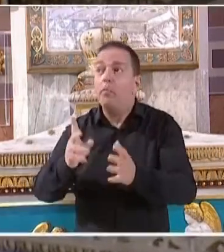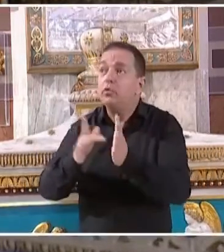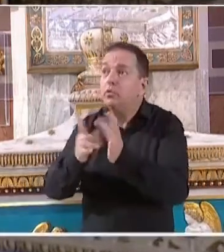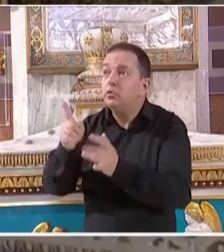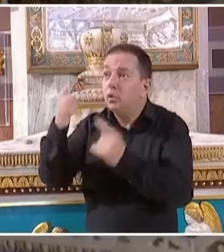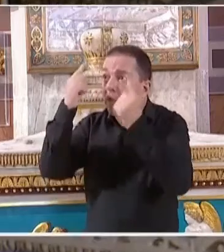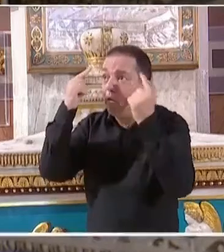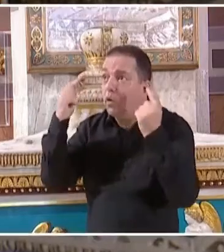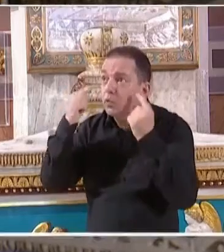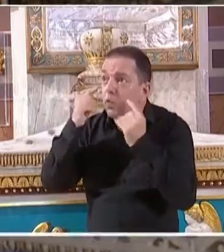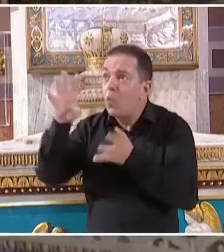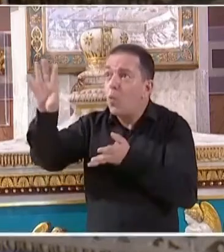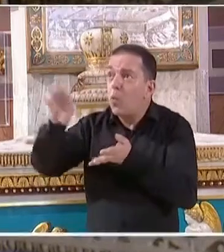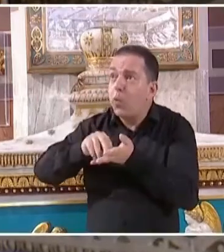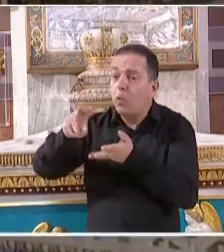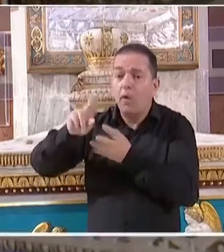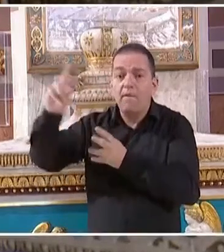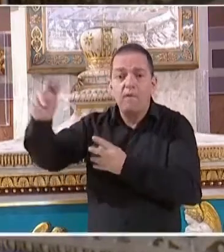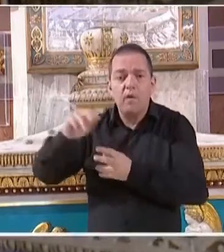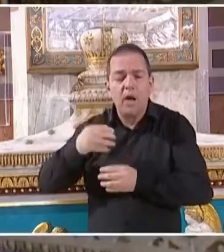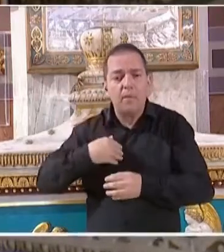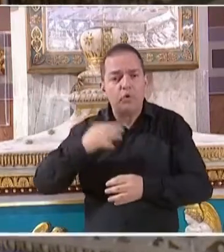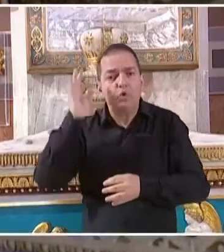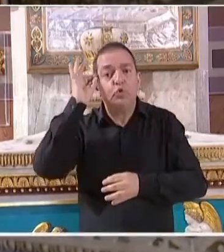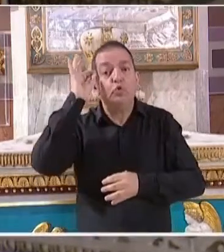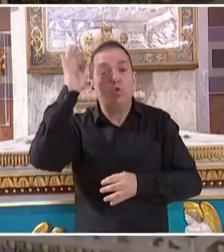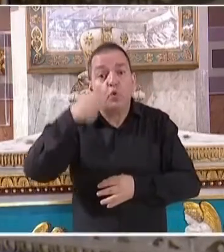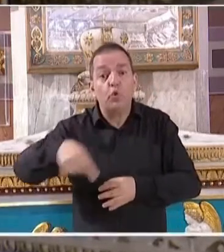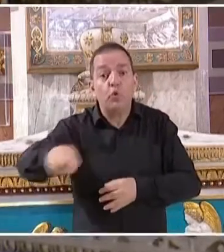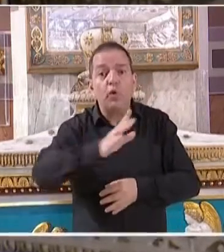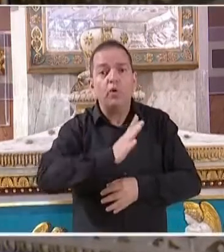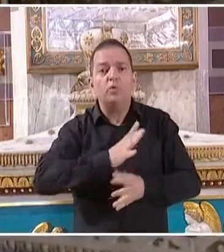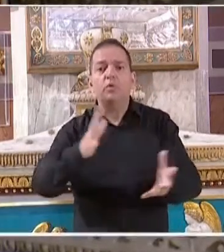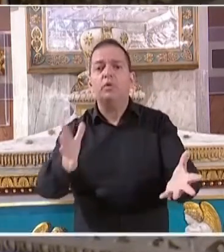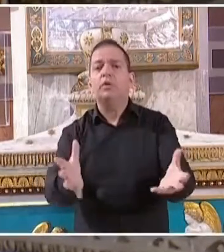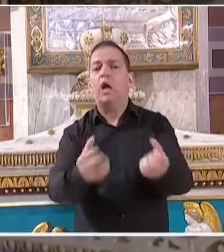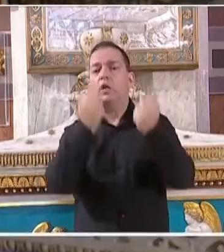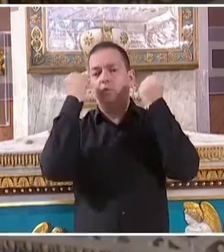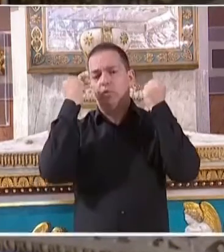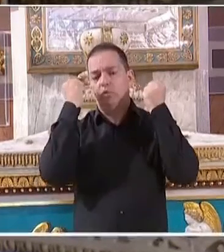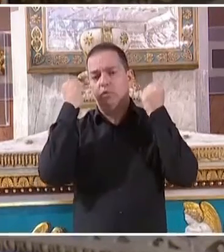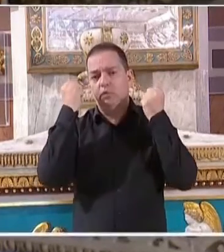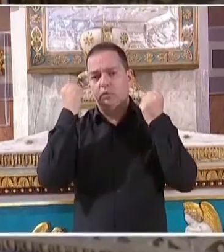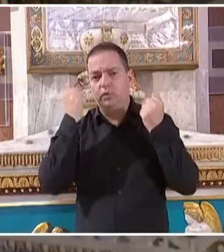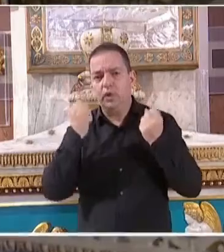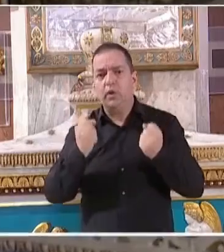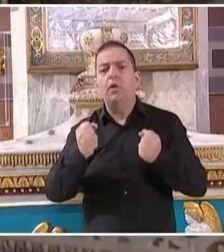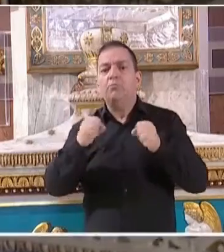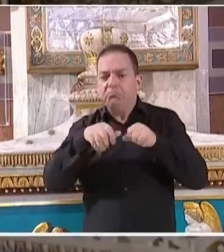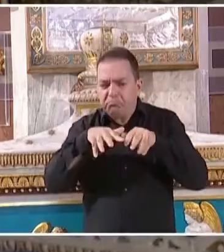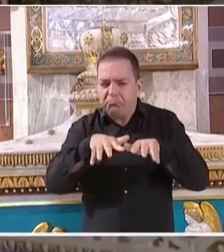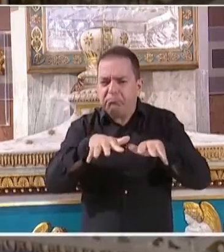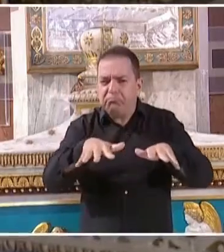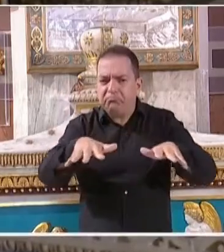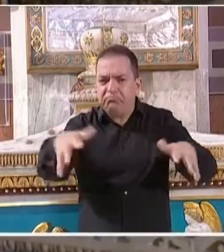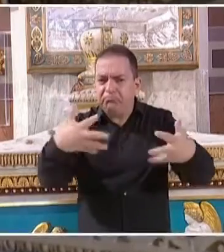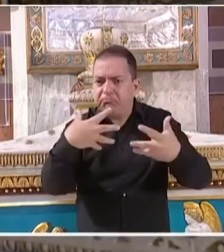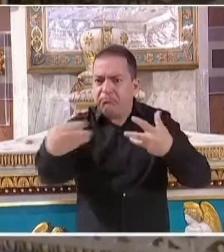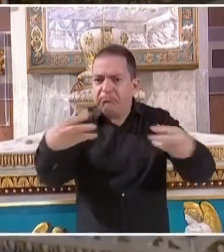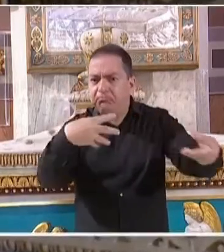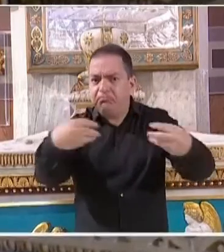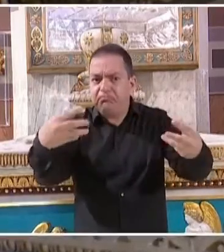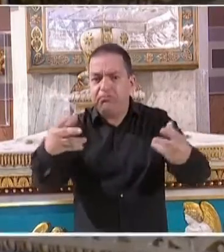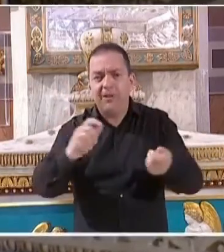Θεό για την σωτηρία του κόσμου και την αποδοχή της πίστεως εκ μέρους